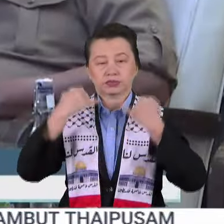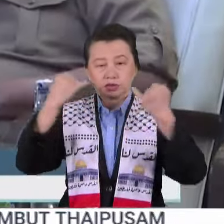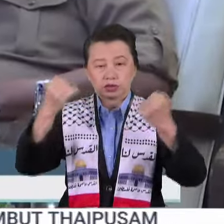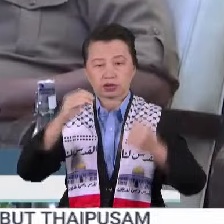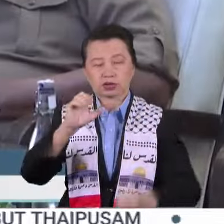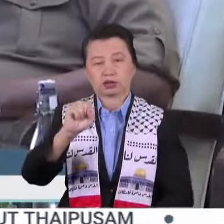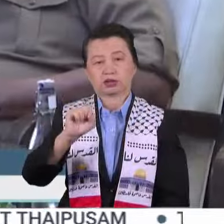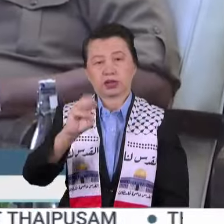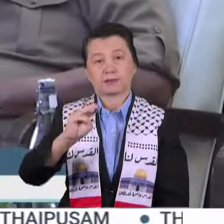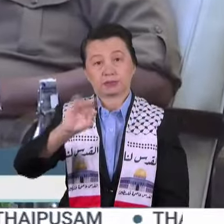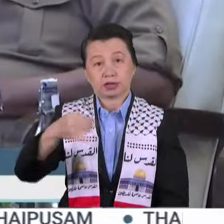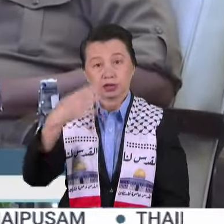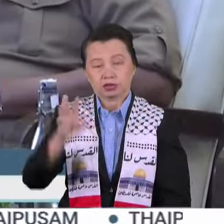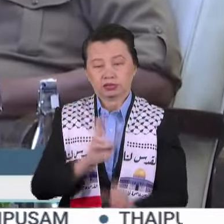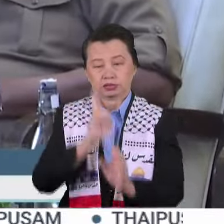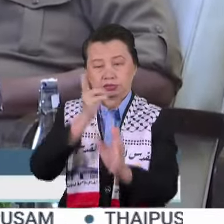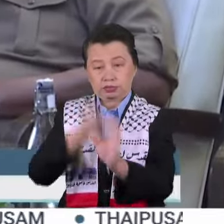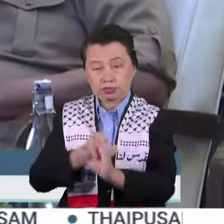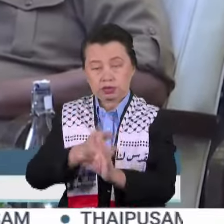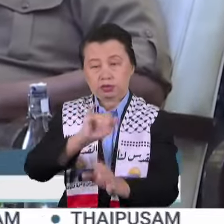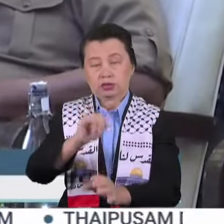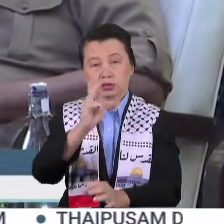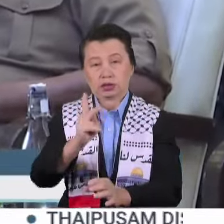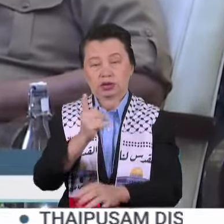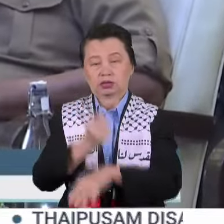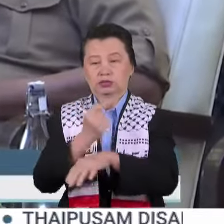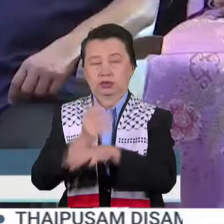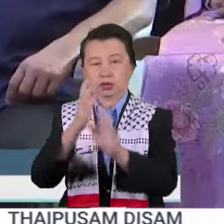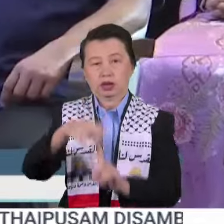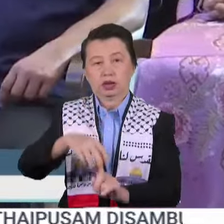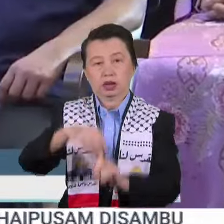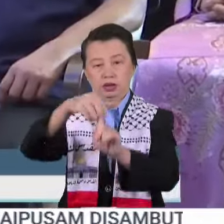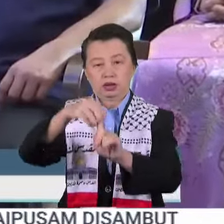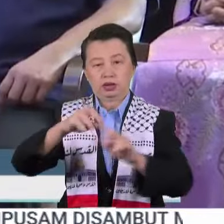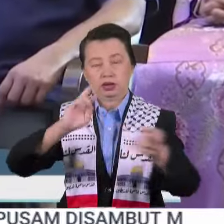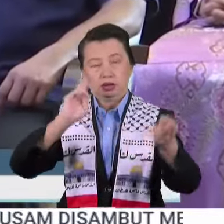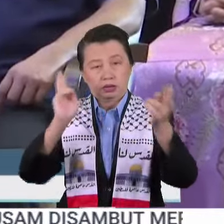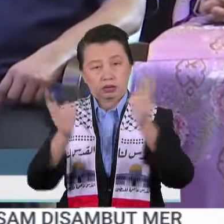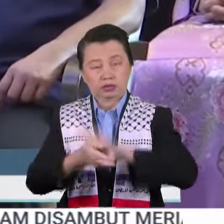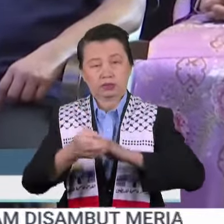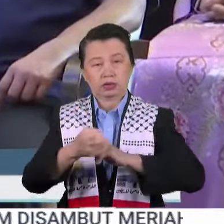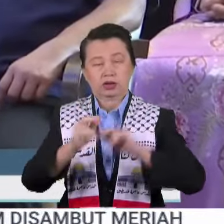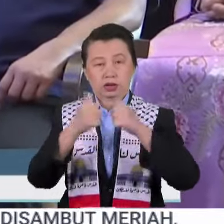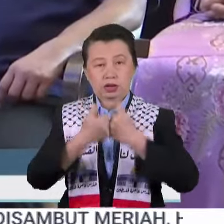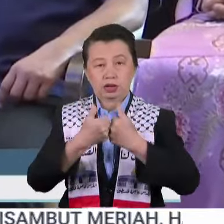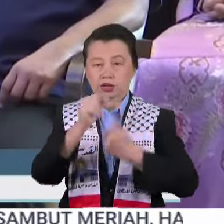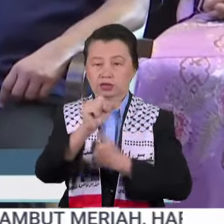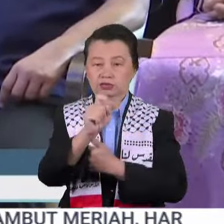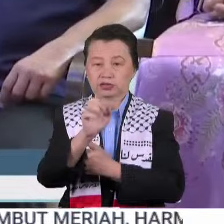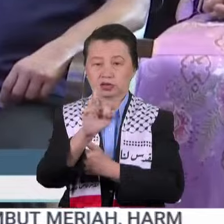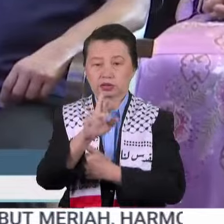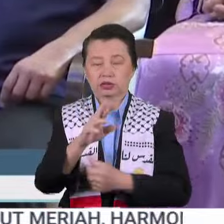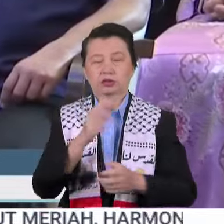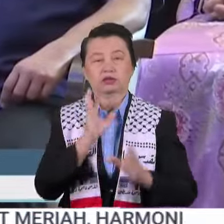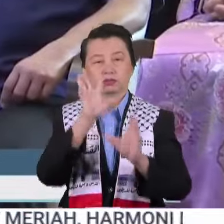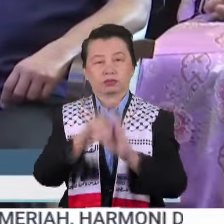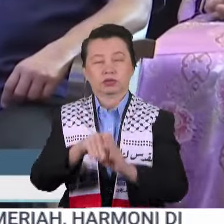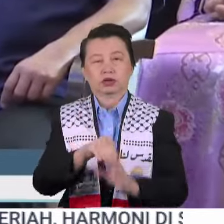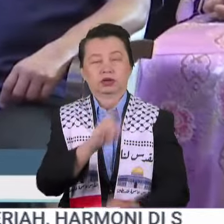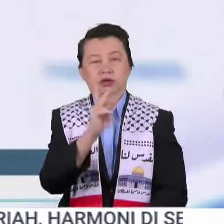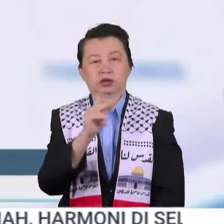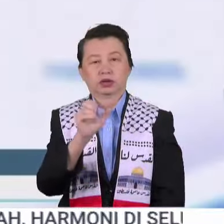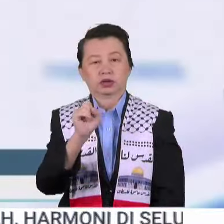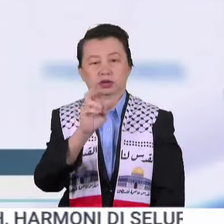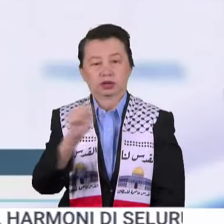telah menyertai jawatankuasa bersama pasukan petugas khas reformasi agensi STAR yang dipengerusikan Ketua Setiausaha